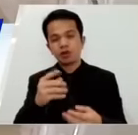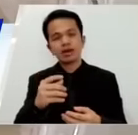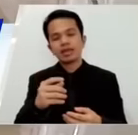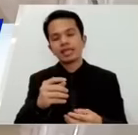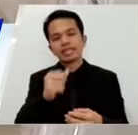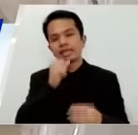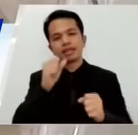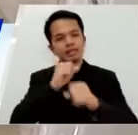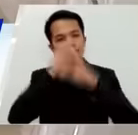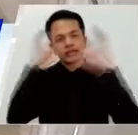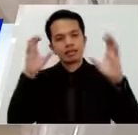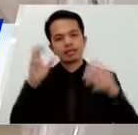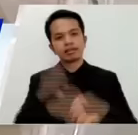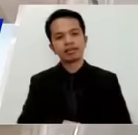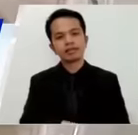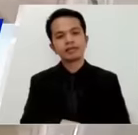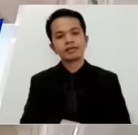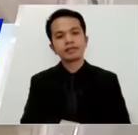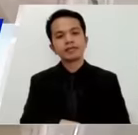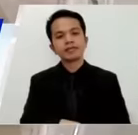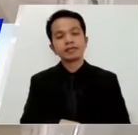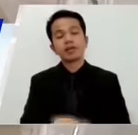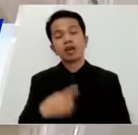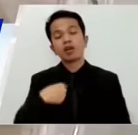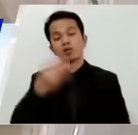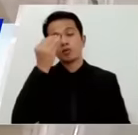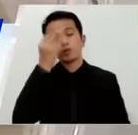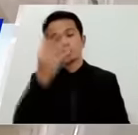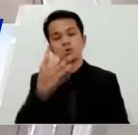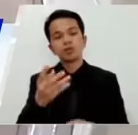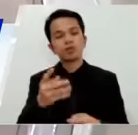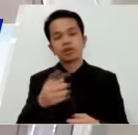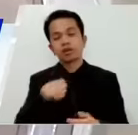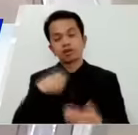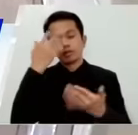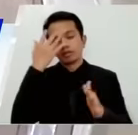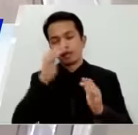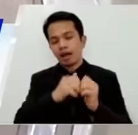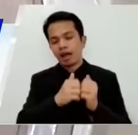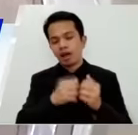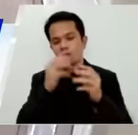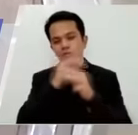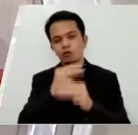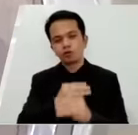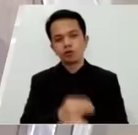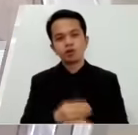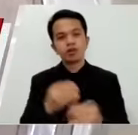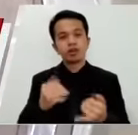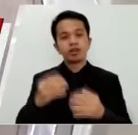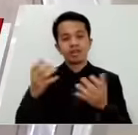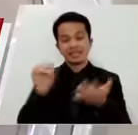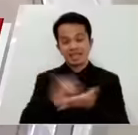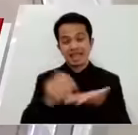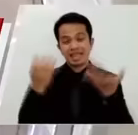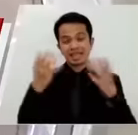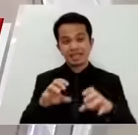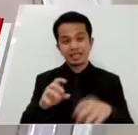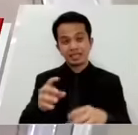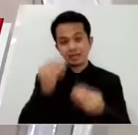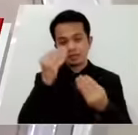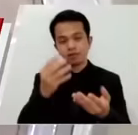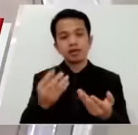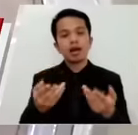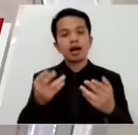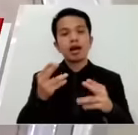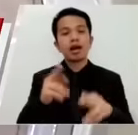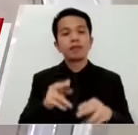irreparable. Ang masasabi ko dyan, I really do not know how to compute it. Yung mga case na yon ay nabuo sa pamamagitan